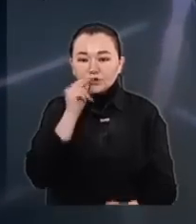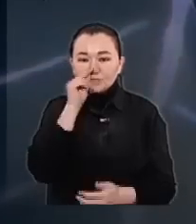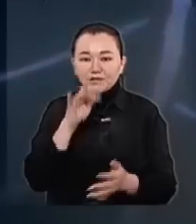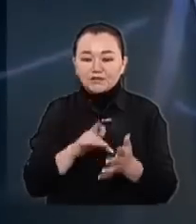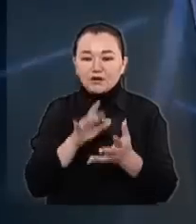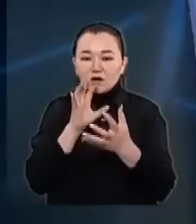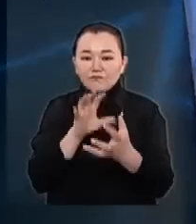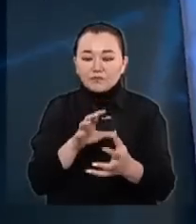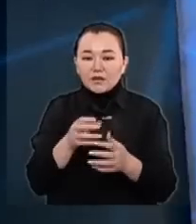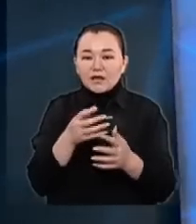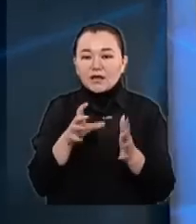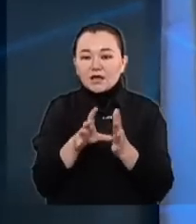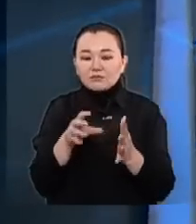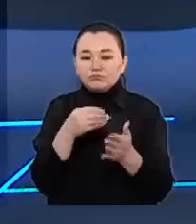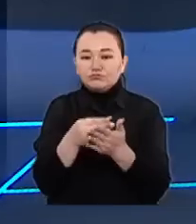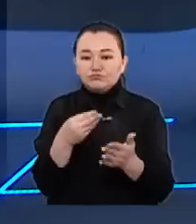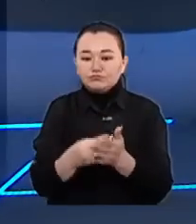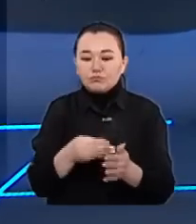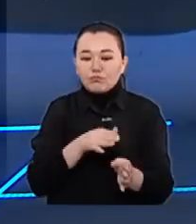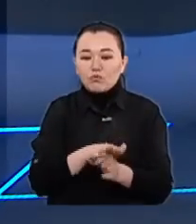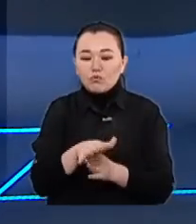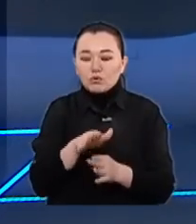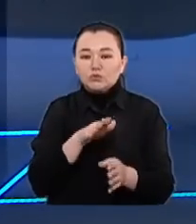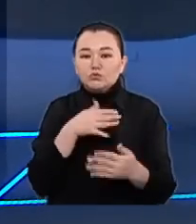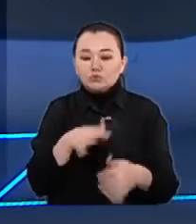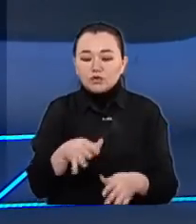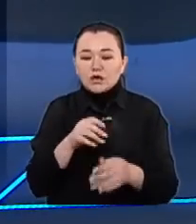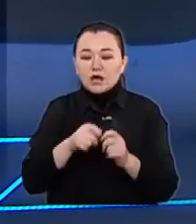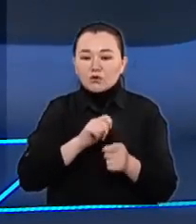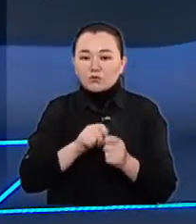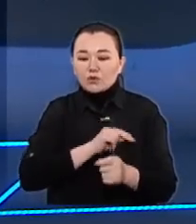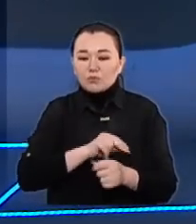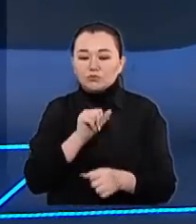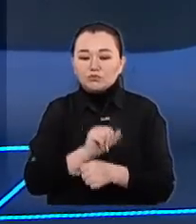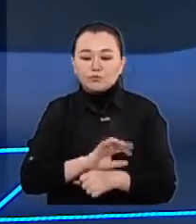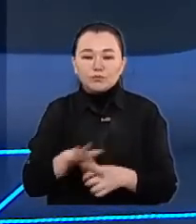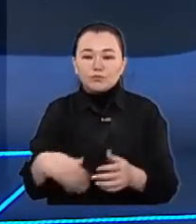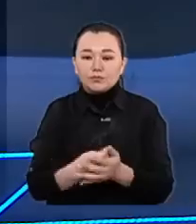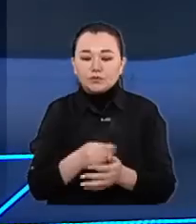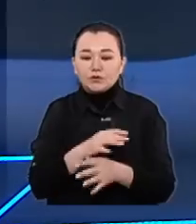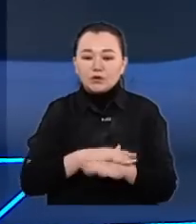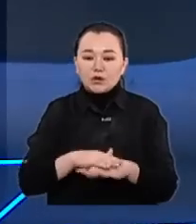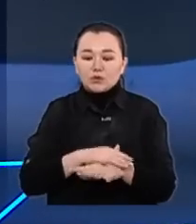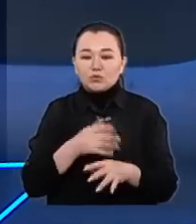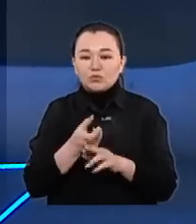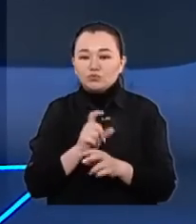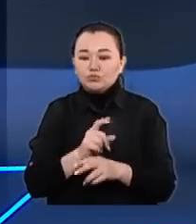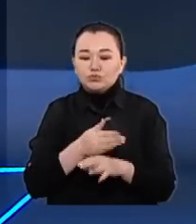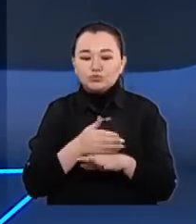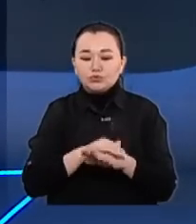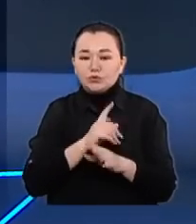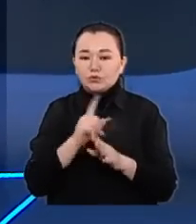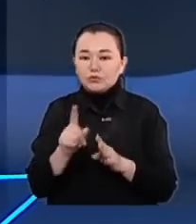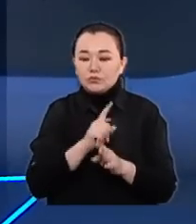Шымкенттің автобустарына электронды төлем жүйесі толықтай енгізіліп, кондукторлар жұмыстарын тоқтатқалы бері халықтың қатынауы қиындады.